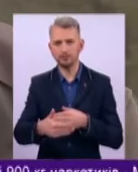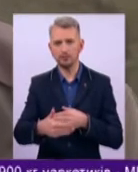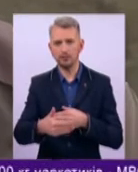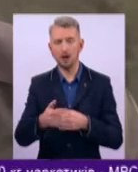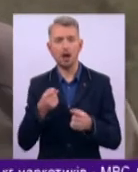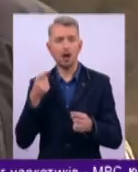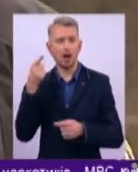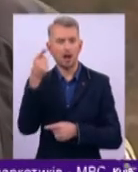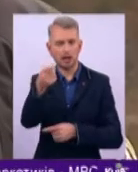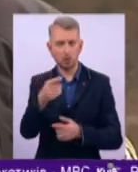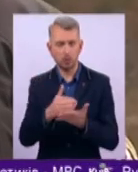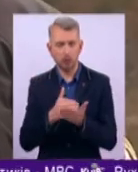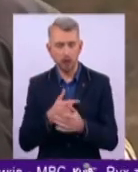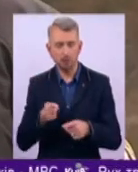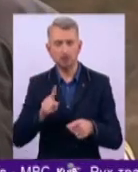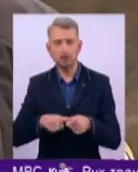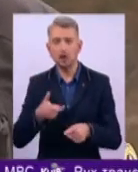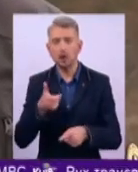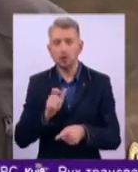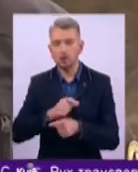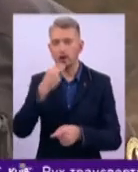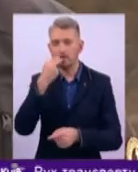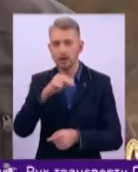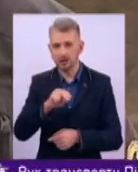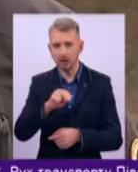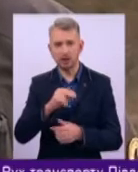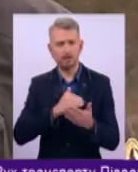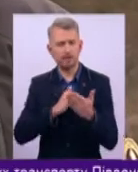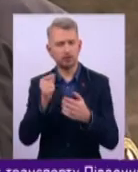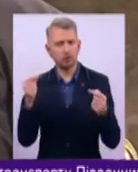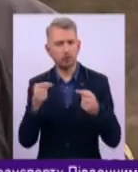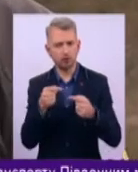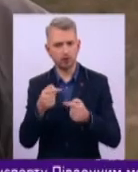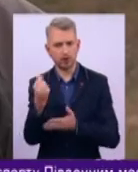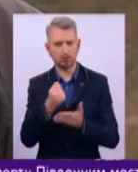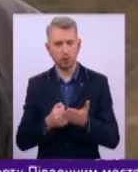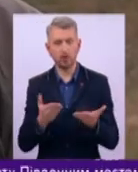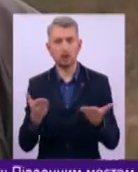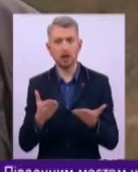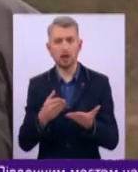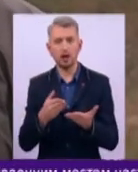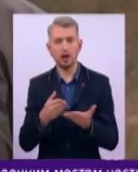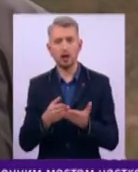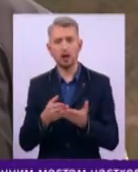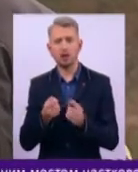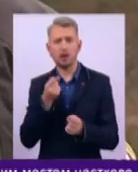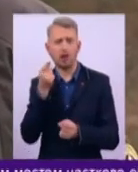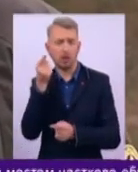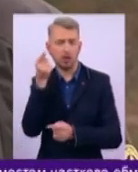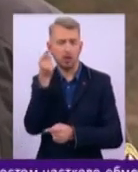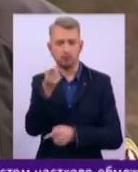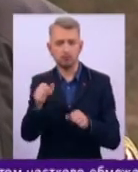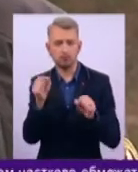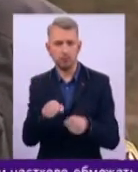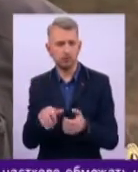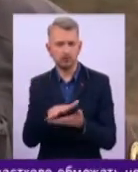ракетної програми. Це дуже ефективна, високоточна зброя, яка на великій дальності може надійно